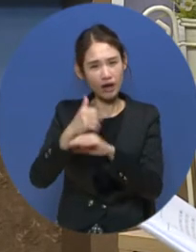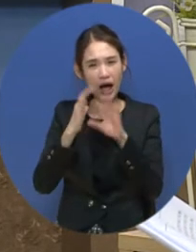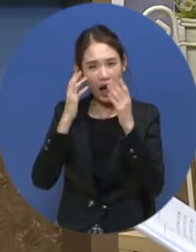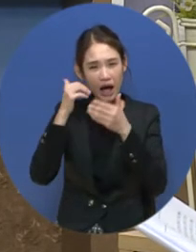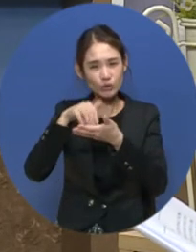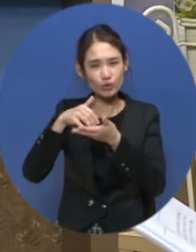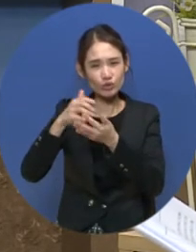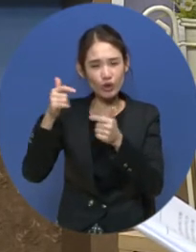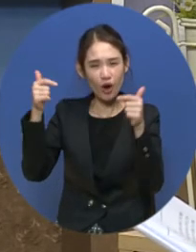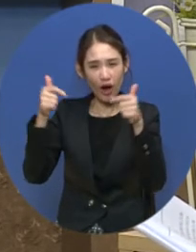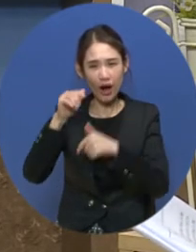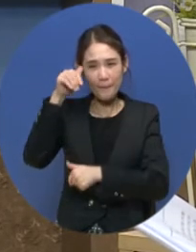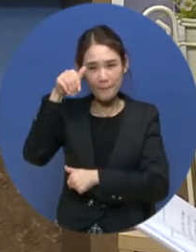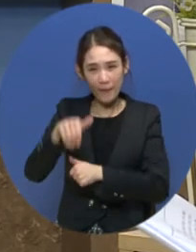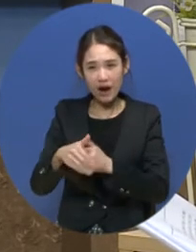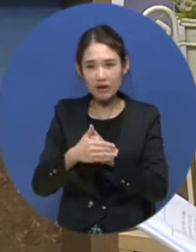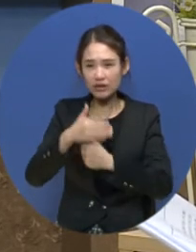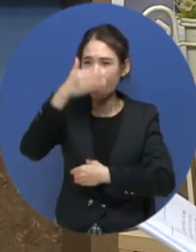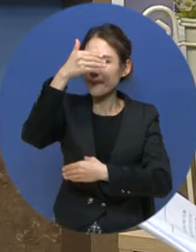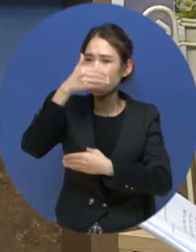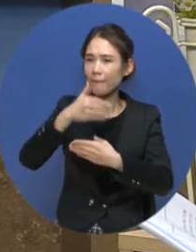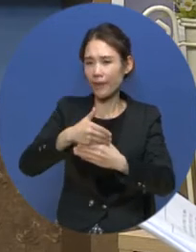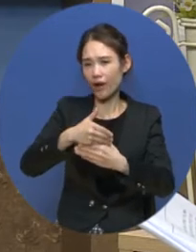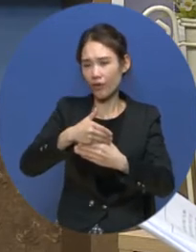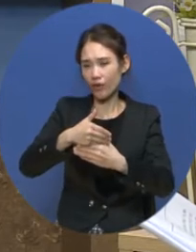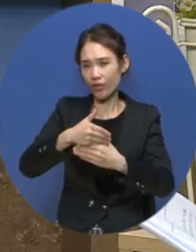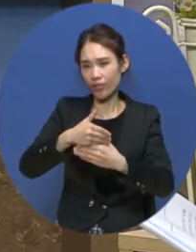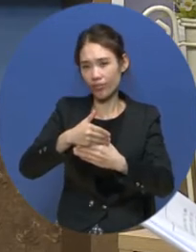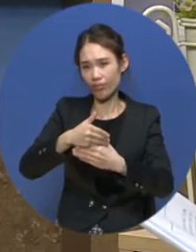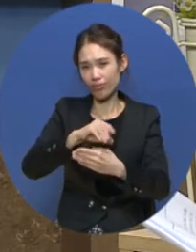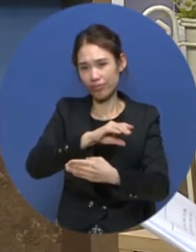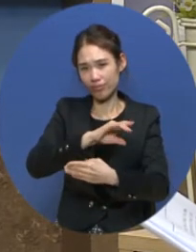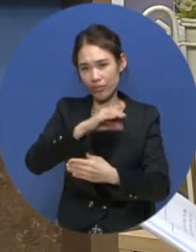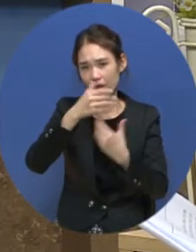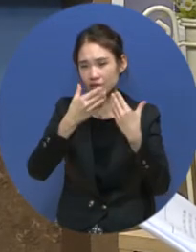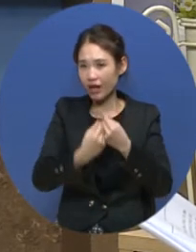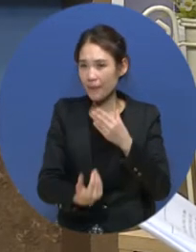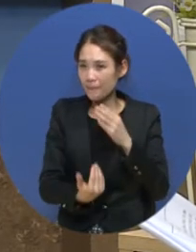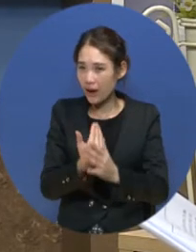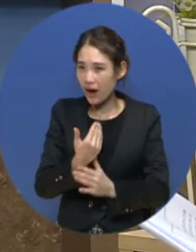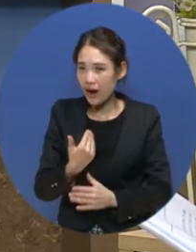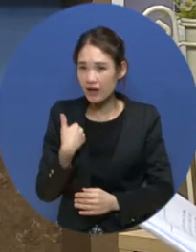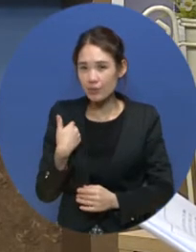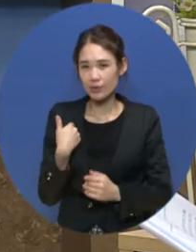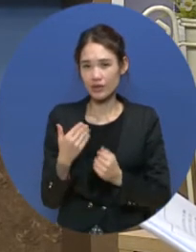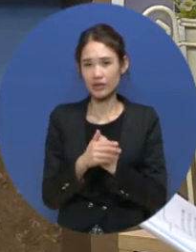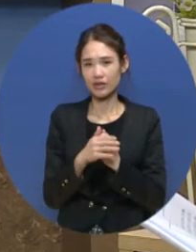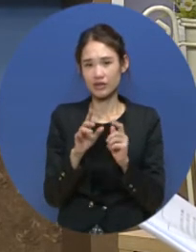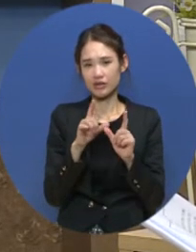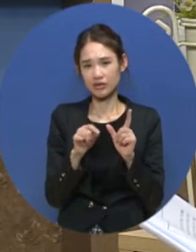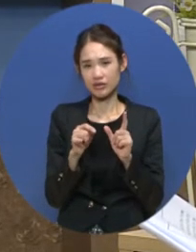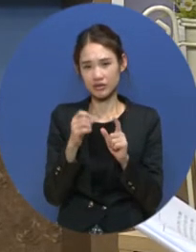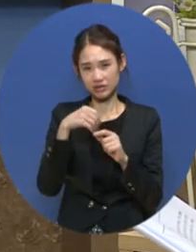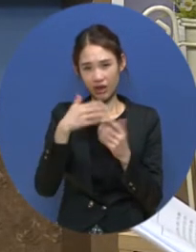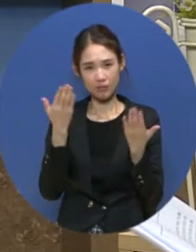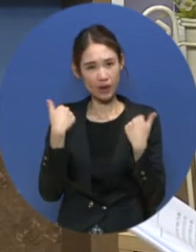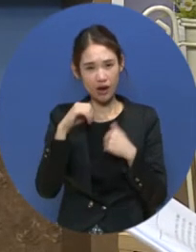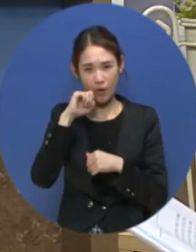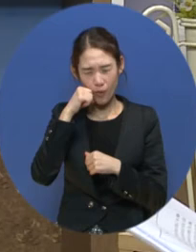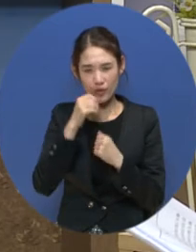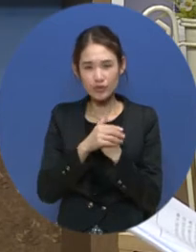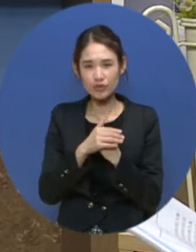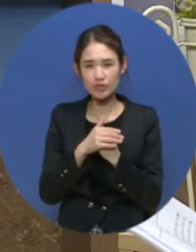감소로 인한 또 폐원을 하는 또 사례가 많이 발생할 수도 있다는 점에서 또 이 부분을 간과할 수만 없을 것